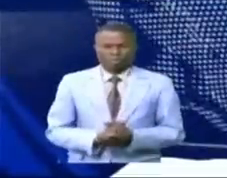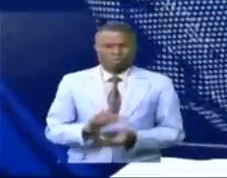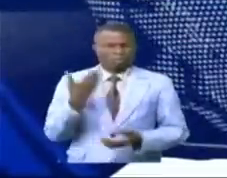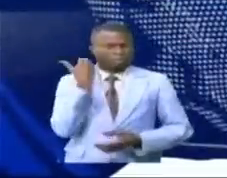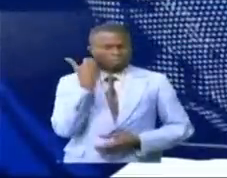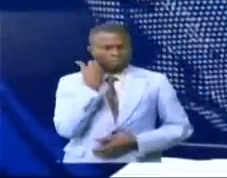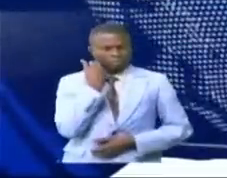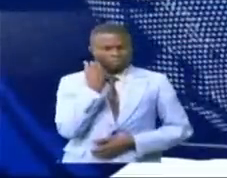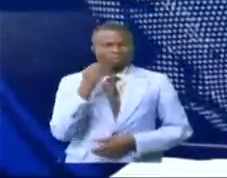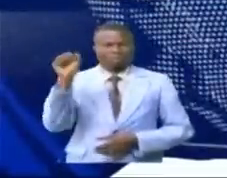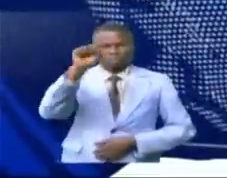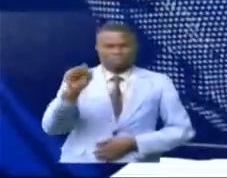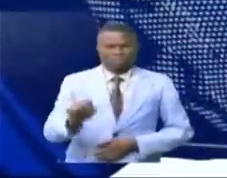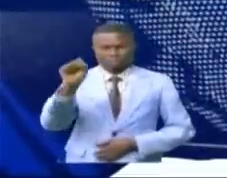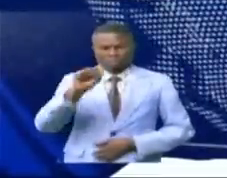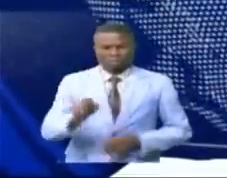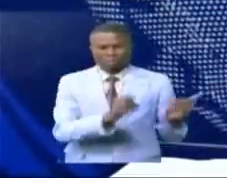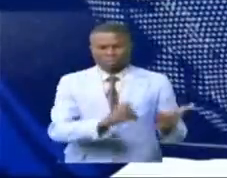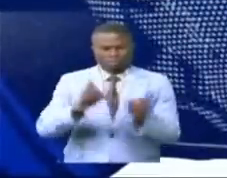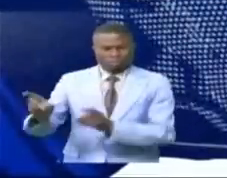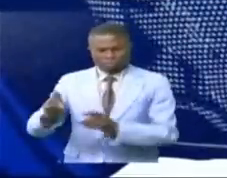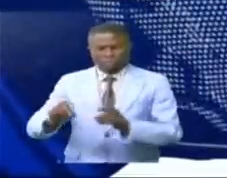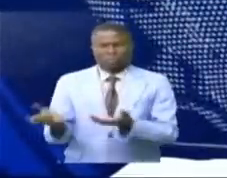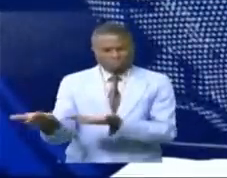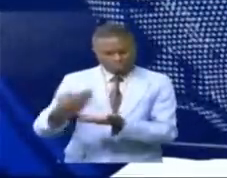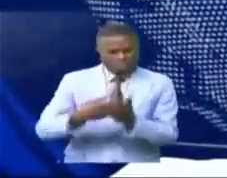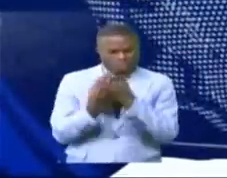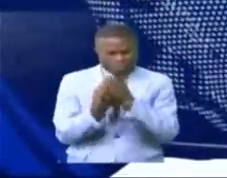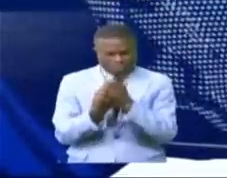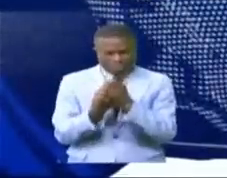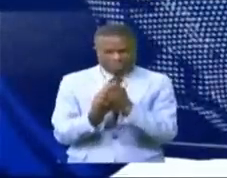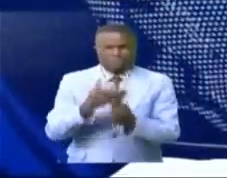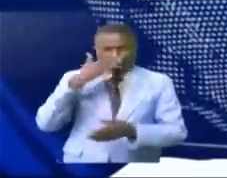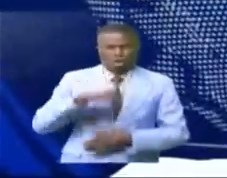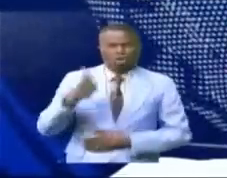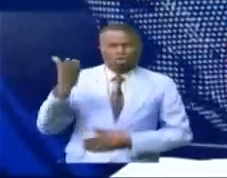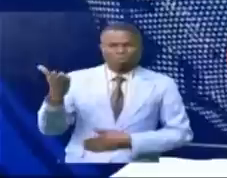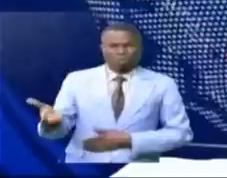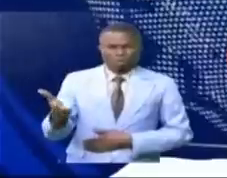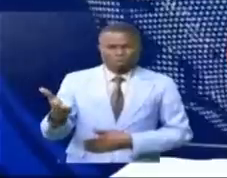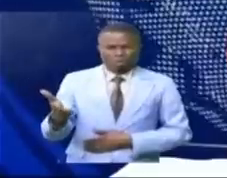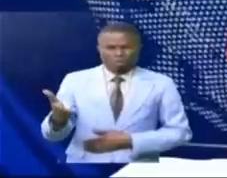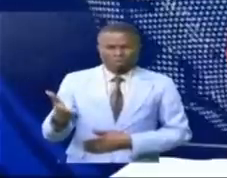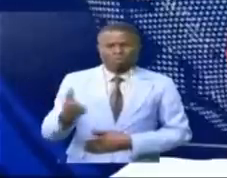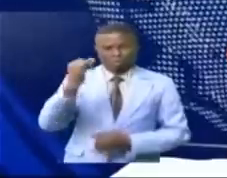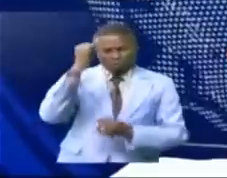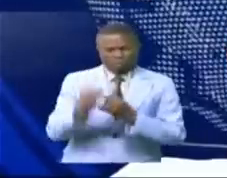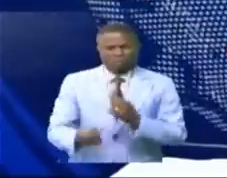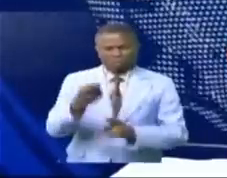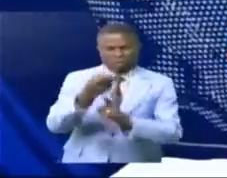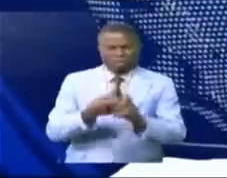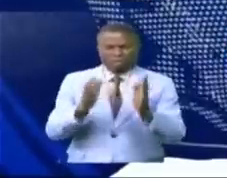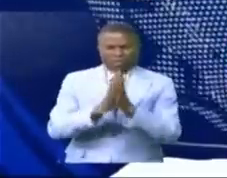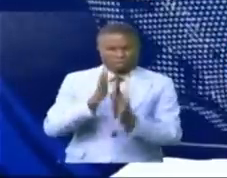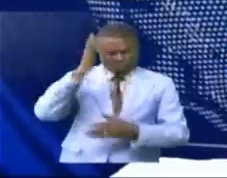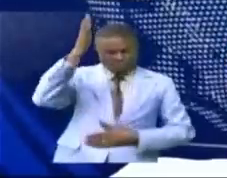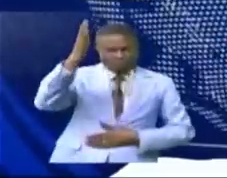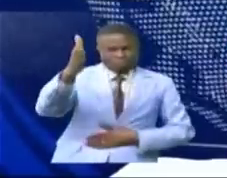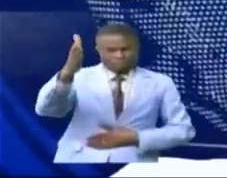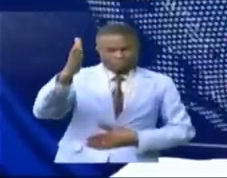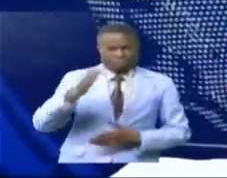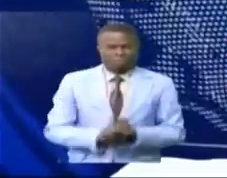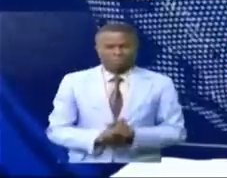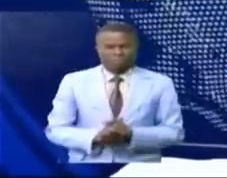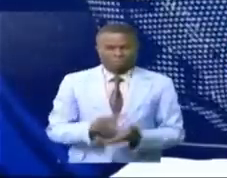drépanocytaires déplacés au centre Mabanga seront tous de retour dans leur centre habituel dès la fin du mois d'octobre prochain. Les